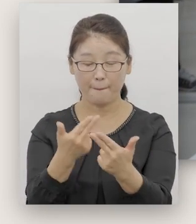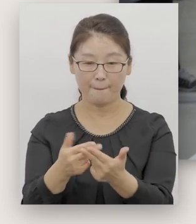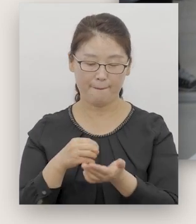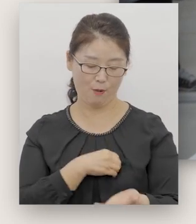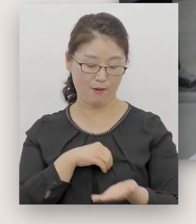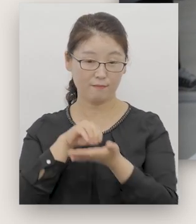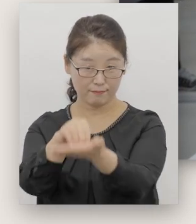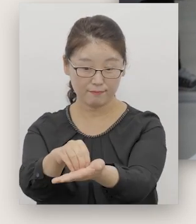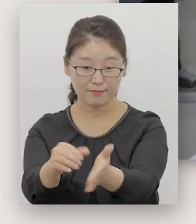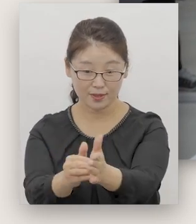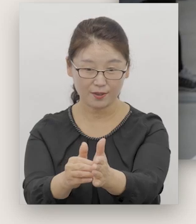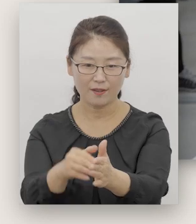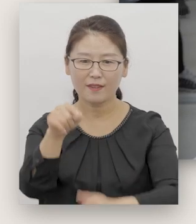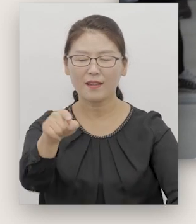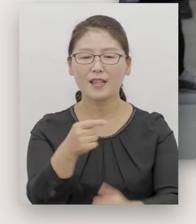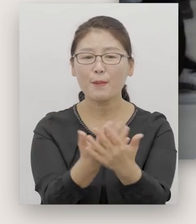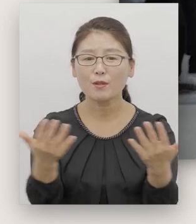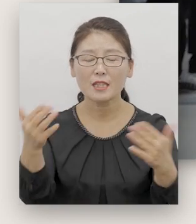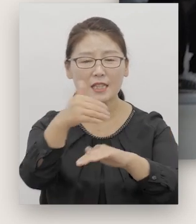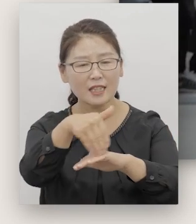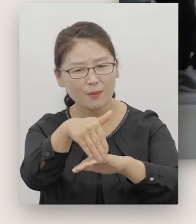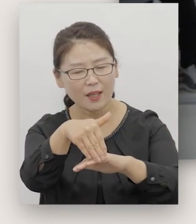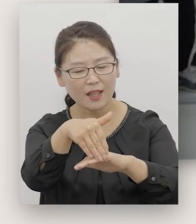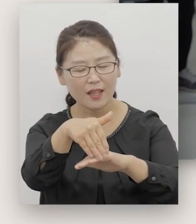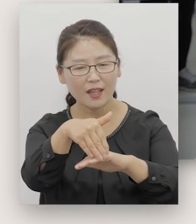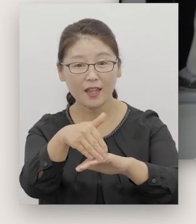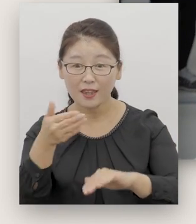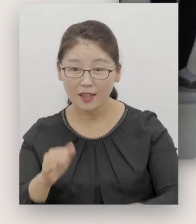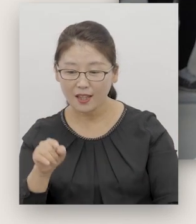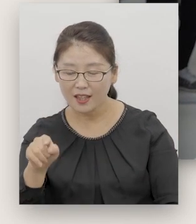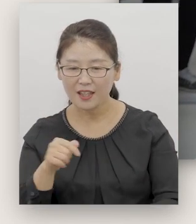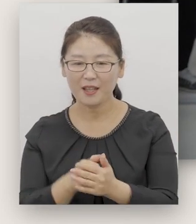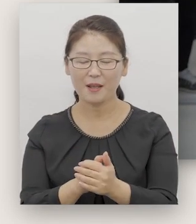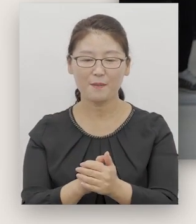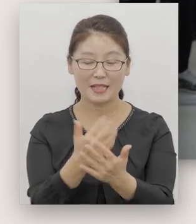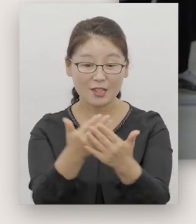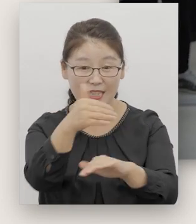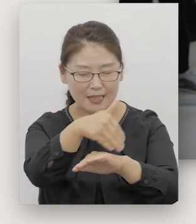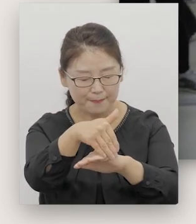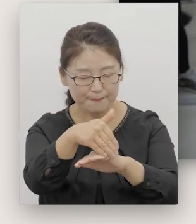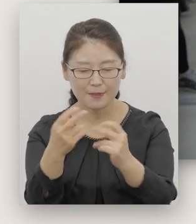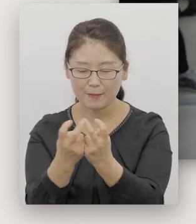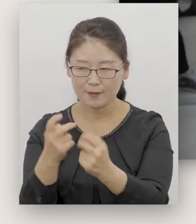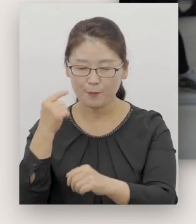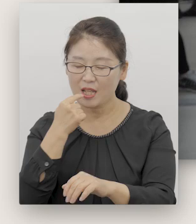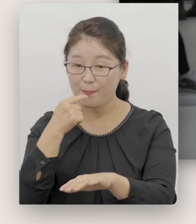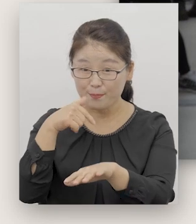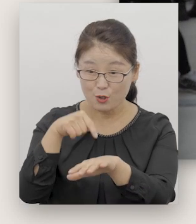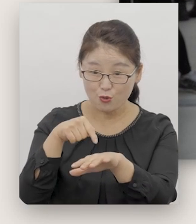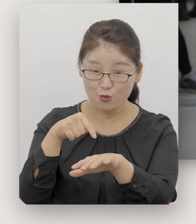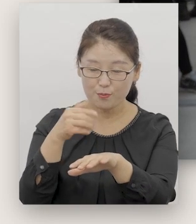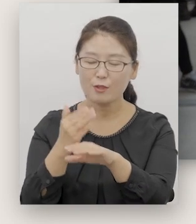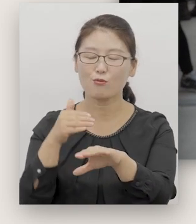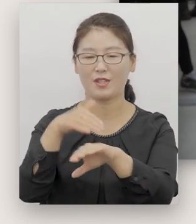되는데 그 전시의 방식은 굉장히 민주주의적인 방식으로 모든 예술가가 조금의 돈만